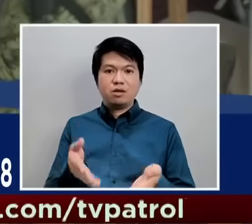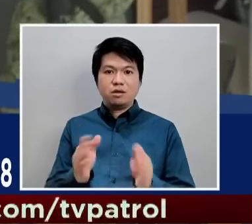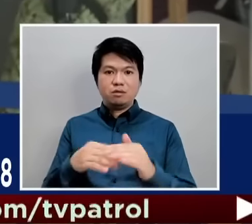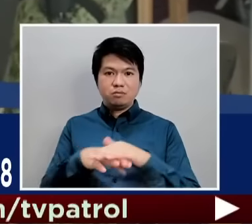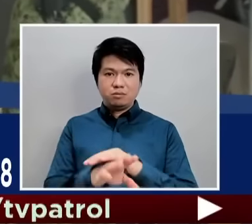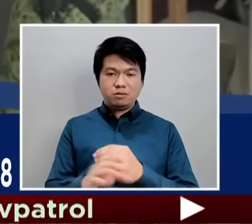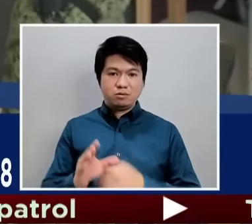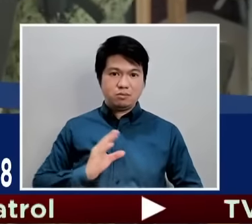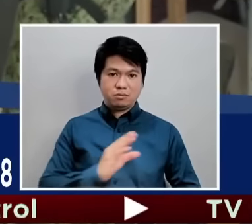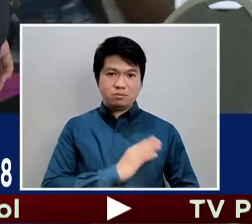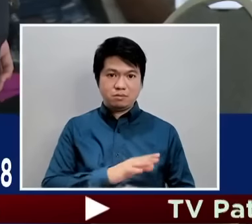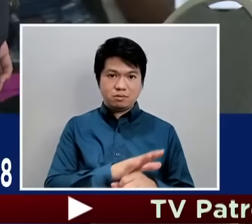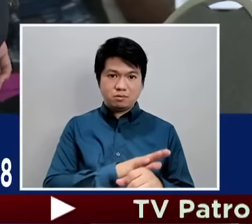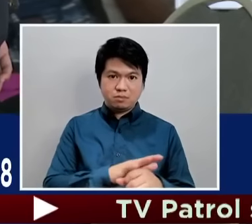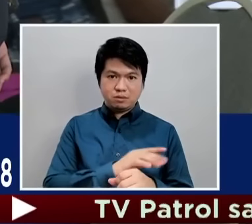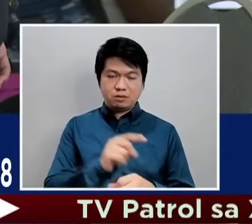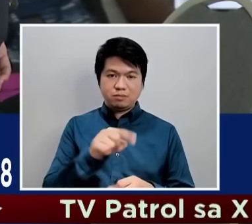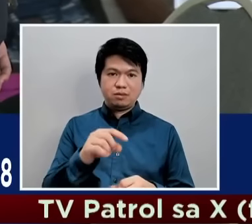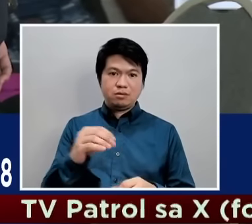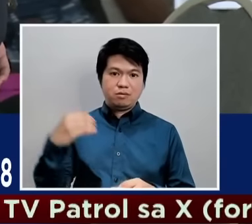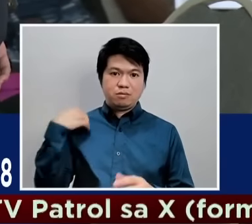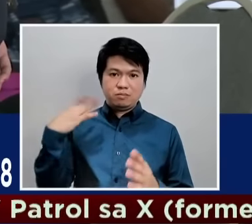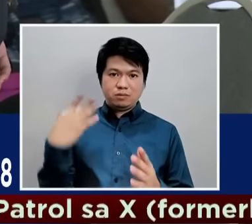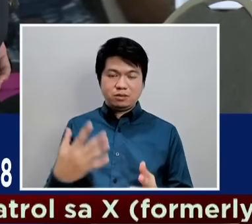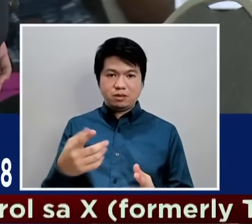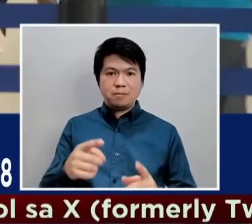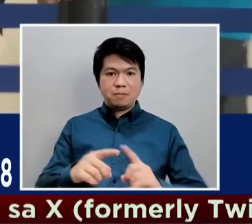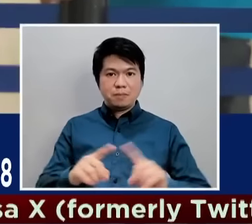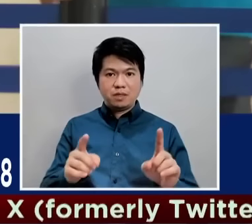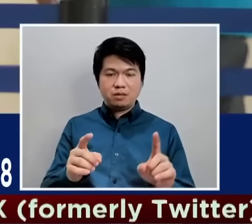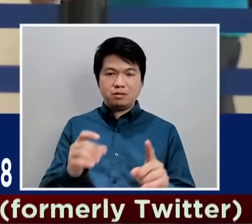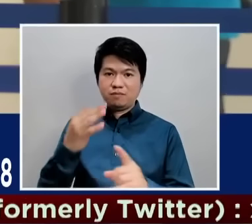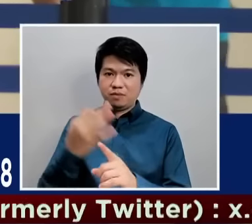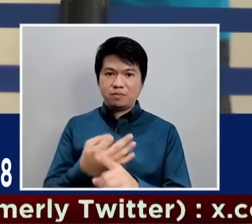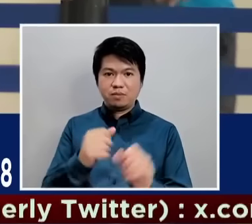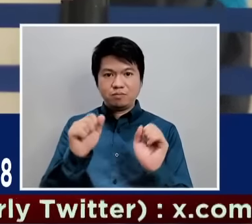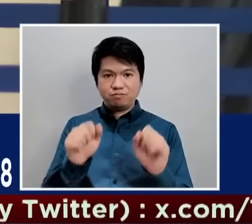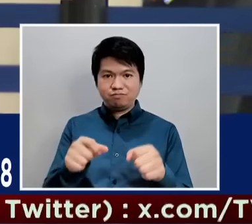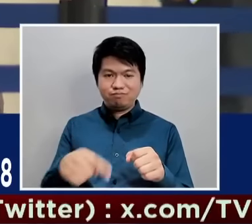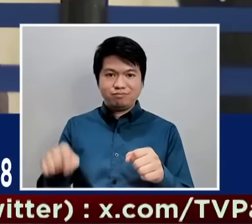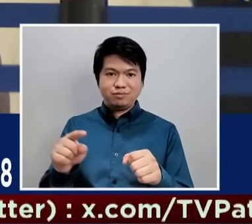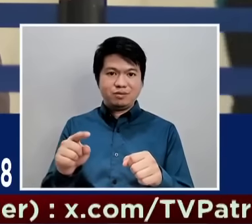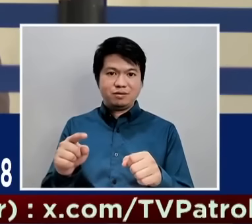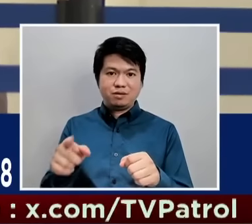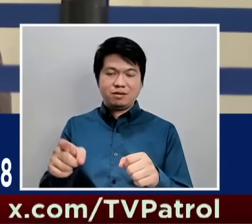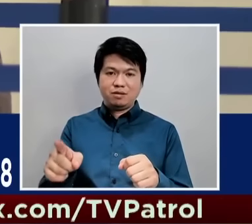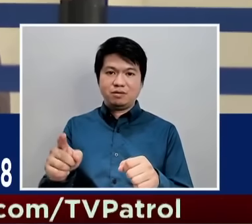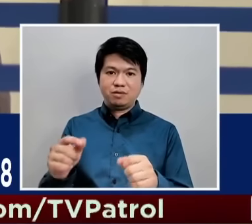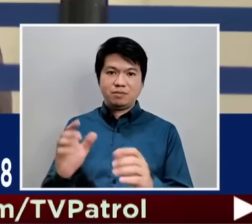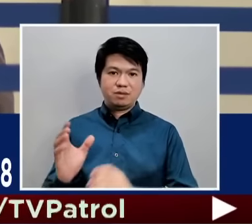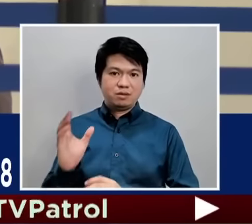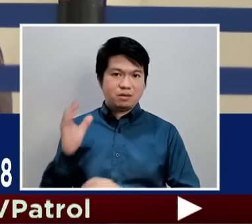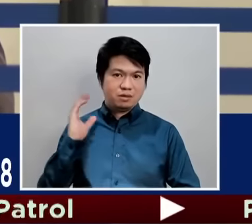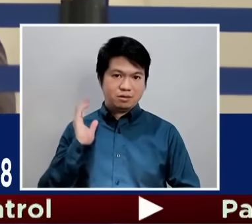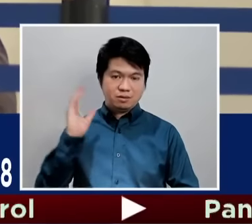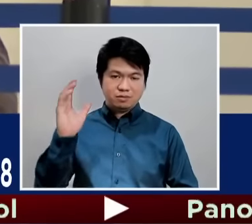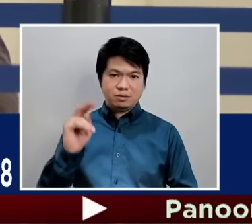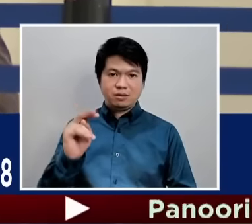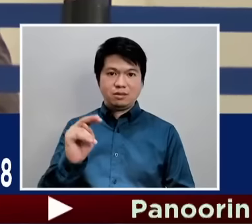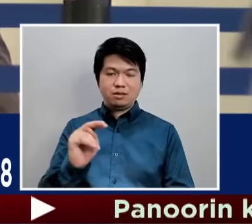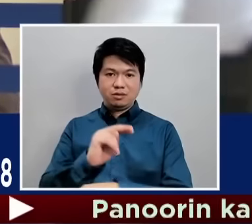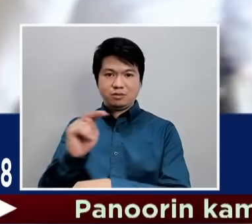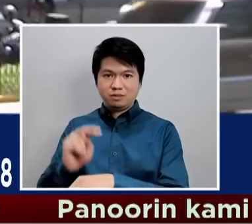at iba pang lokal na opisyal. Pero dahil sa Pebrero pa pwedeng ituring na kandidato ang mga tatakbo sa national position at Marso sa local